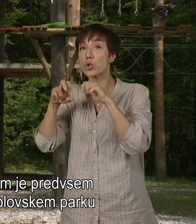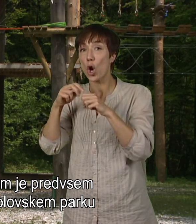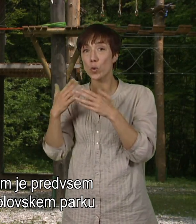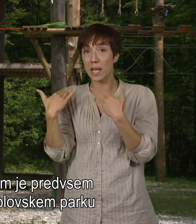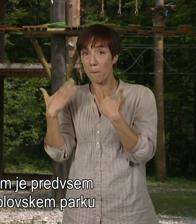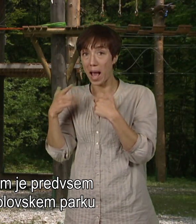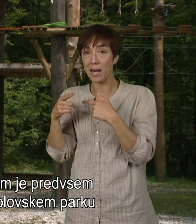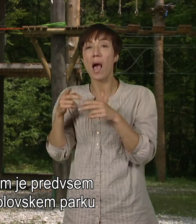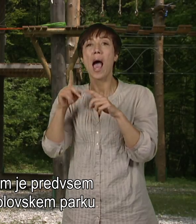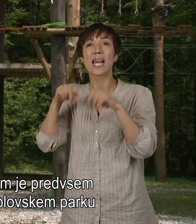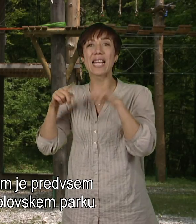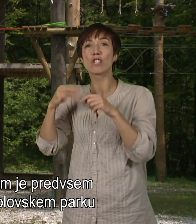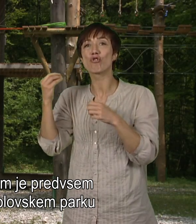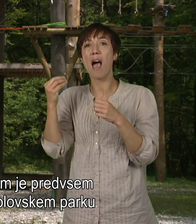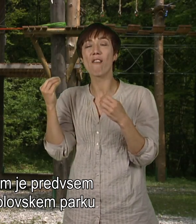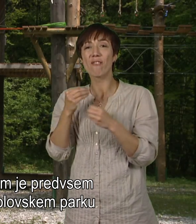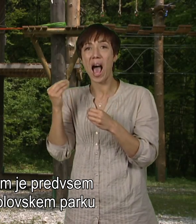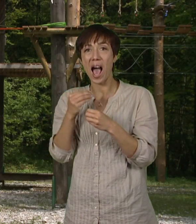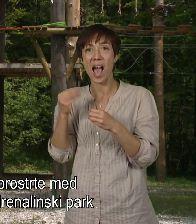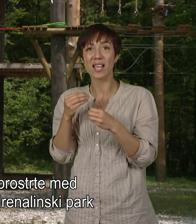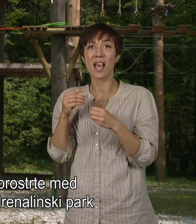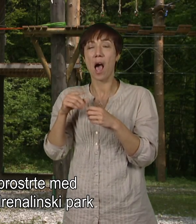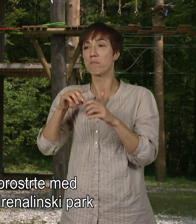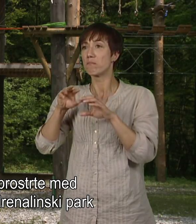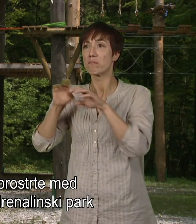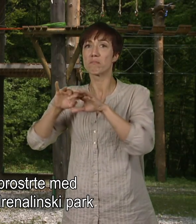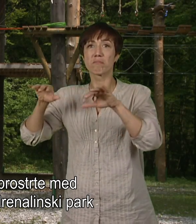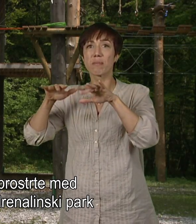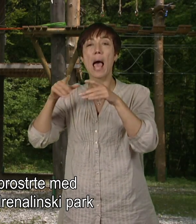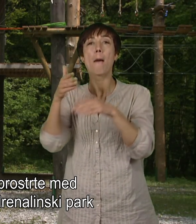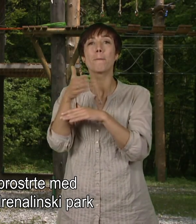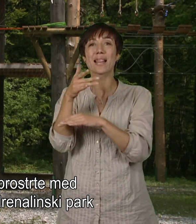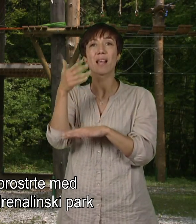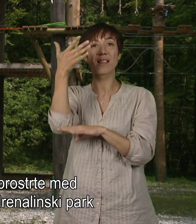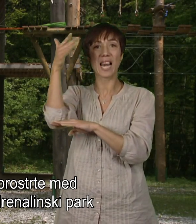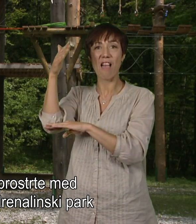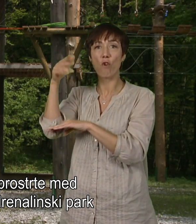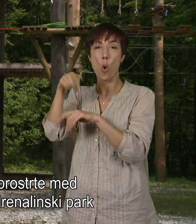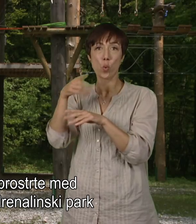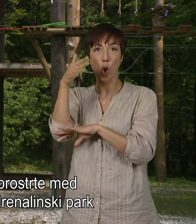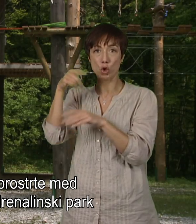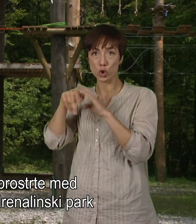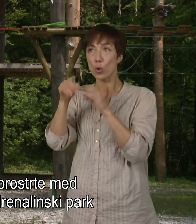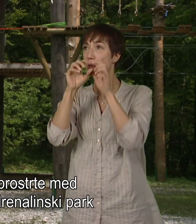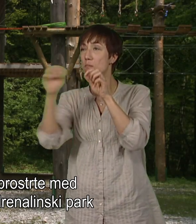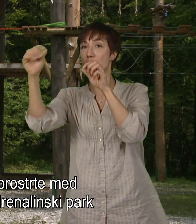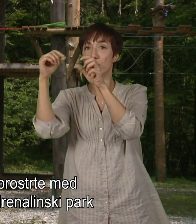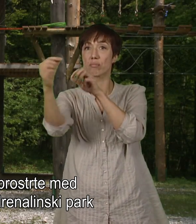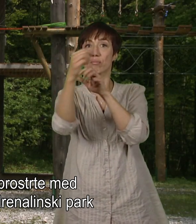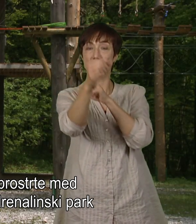tem, da je pustolovski park, so različne vaje razprostrte med posameznimi drevesi v